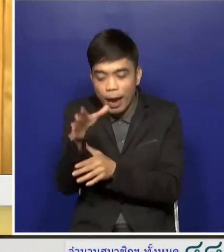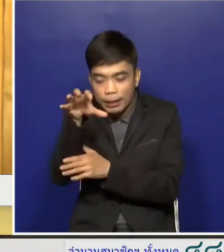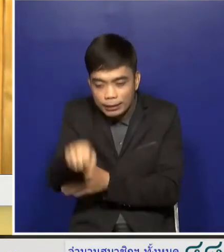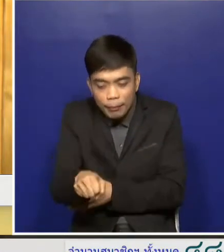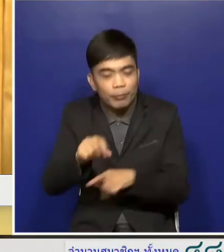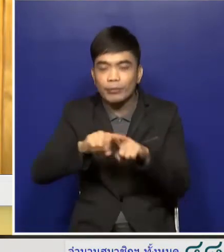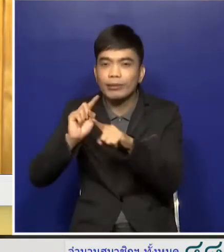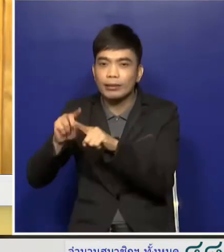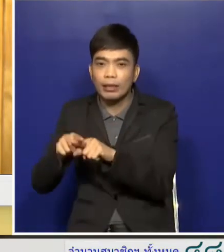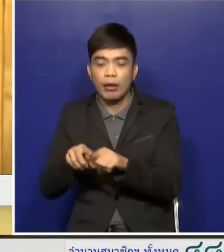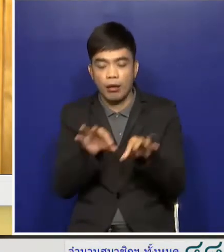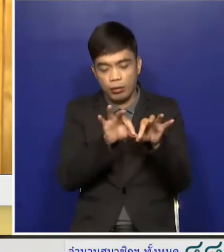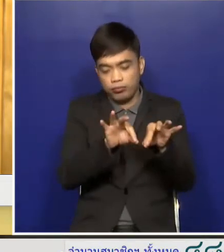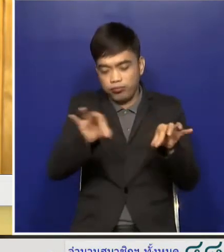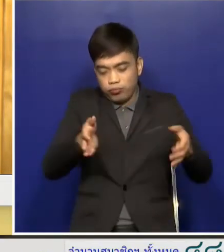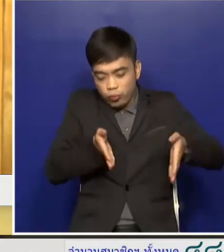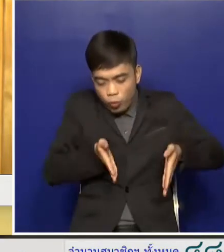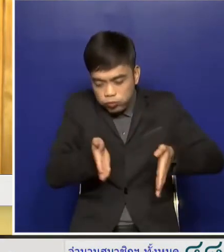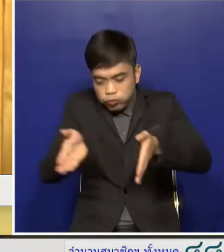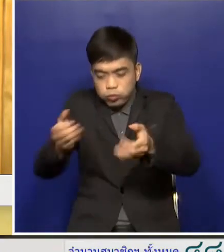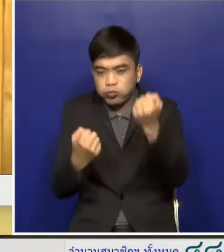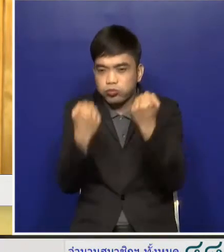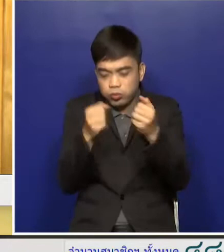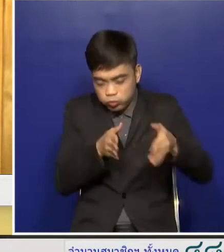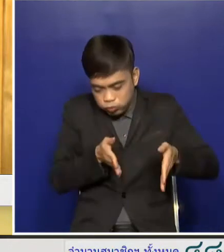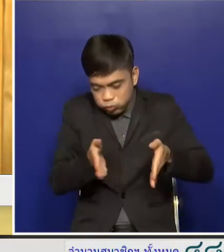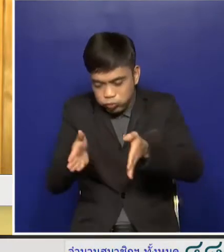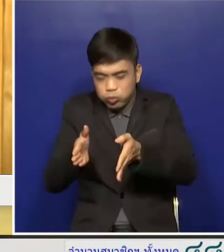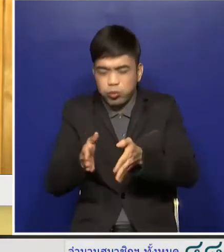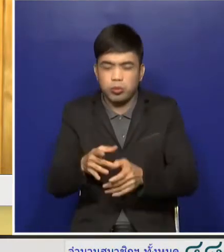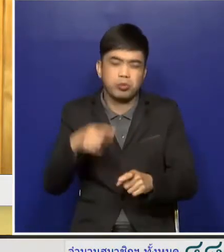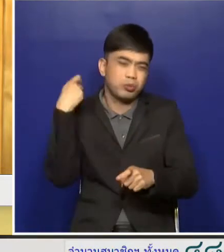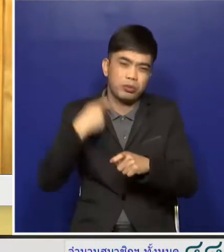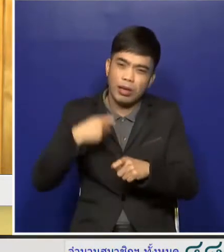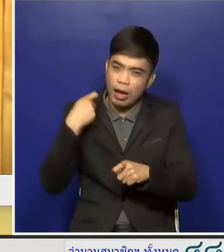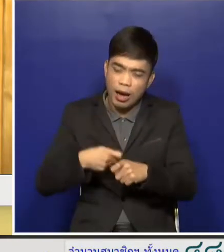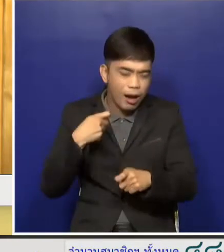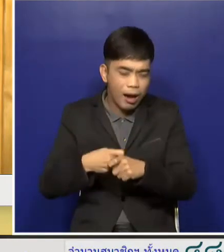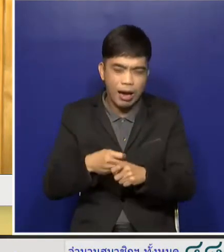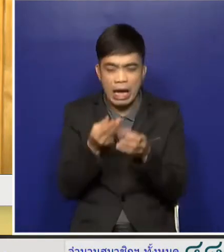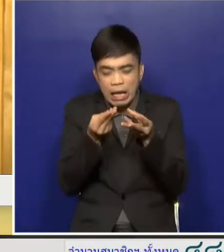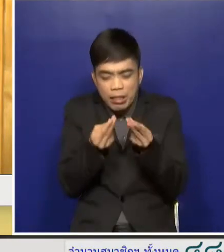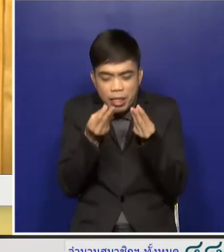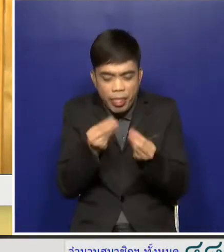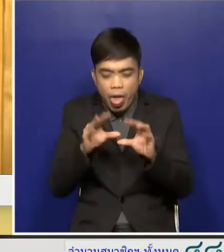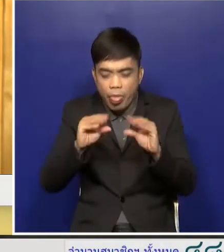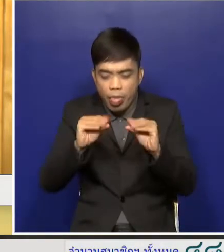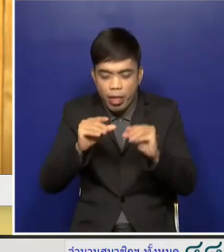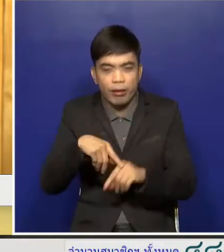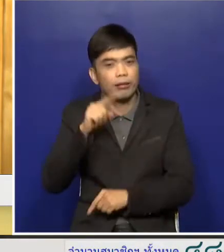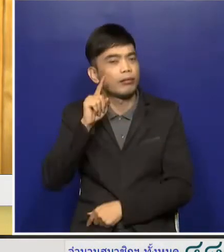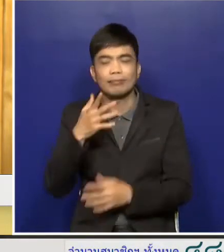ากฏว่าลำบากมากมีดินทรายมีน้ำกระบองเพชรทุกอย่างท่านประธานครับจึงอย